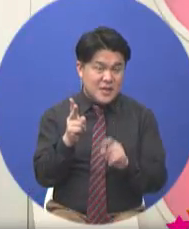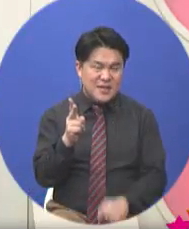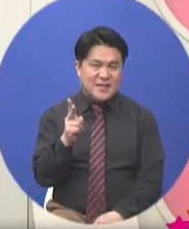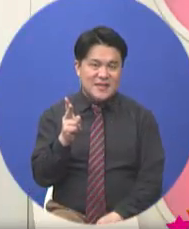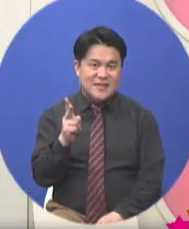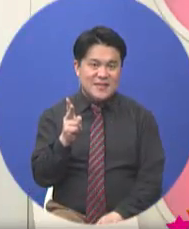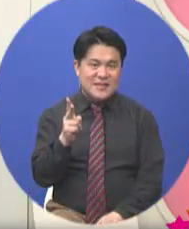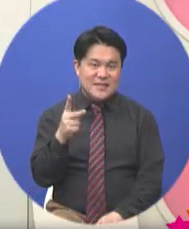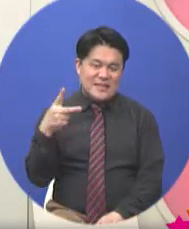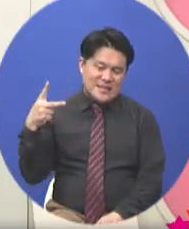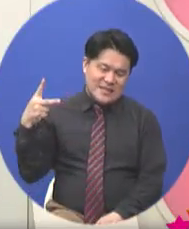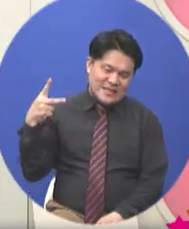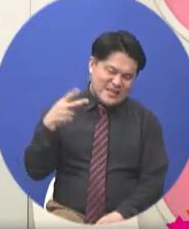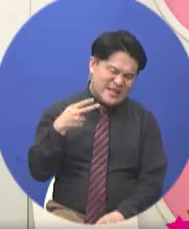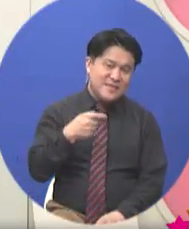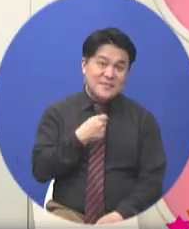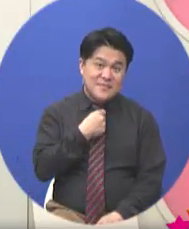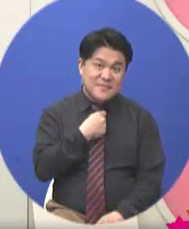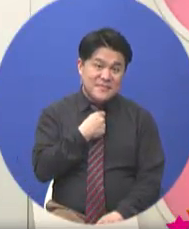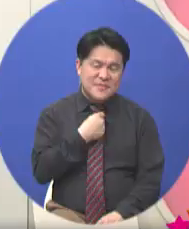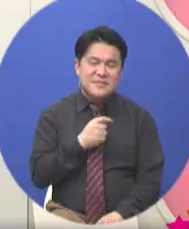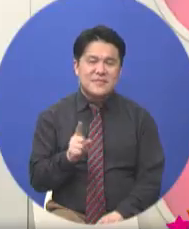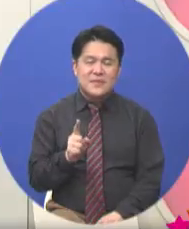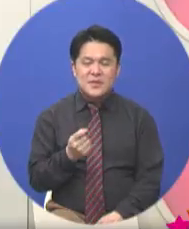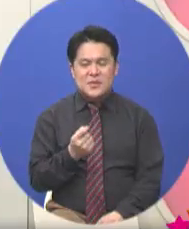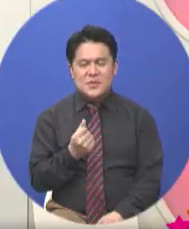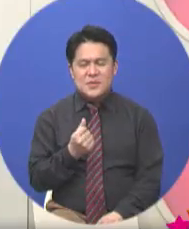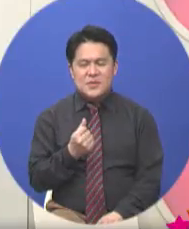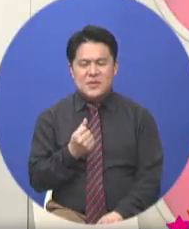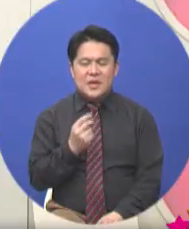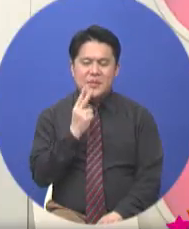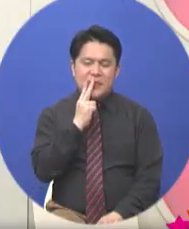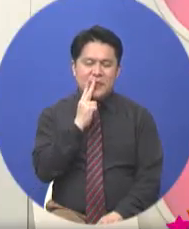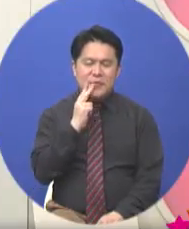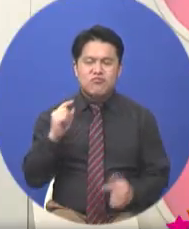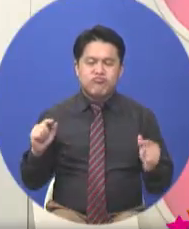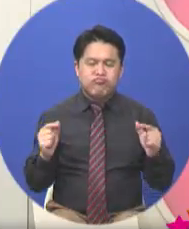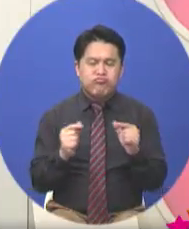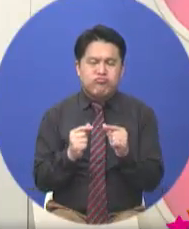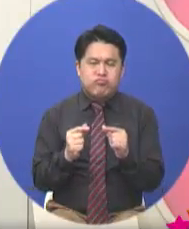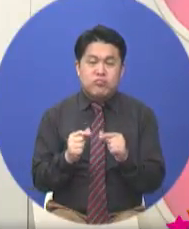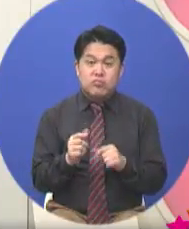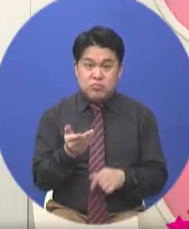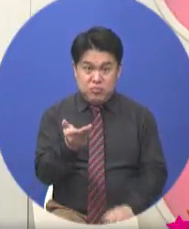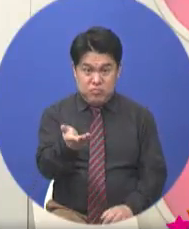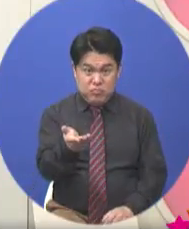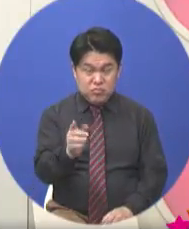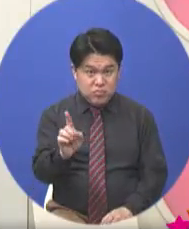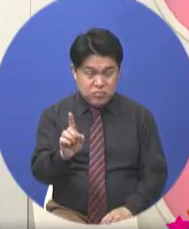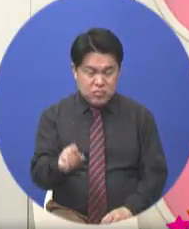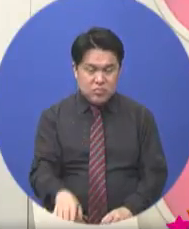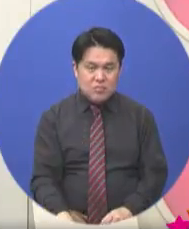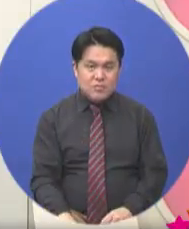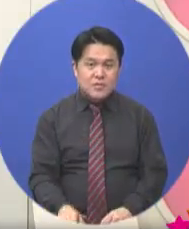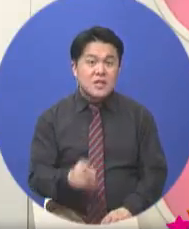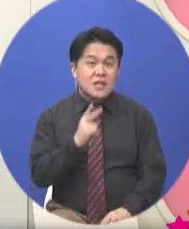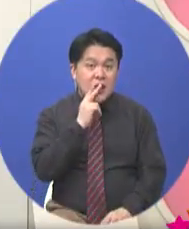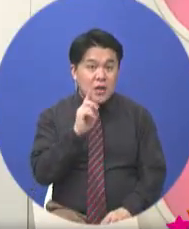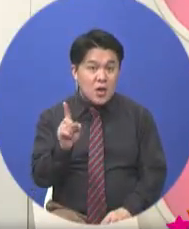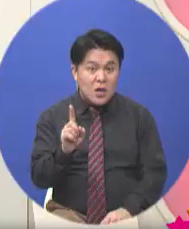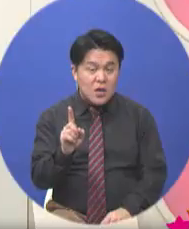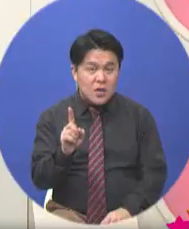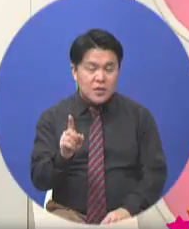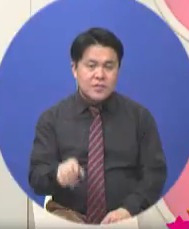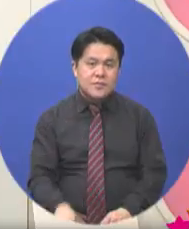내년부터 끊으려고 하는데 지금 네. 약간 덜피고 있어요. 근데 송봉수 선생님께서는 네. 담배를